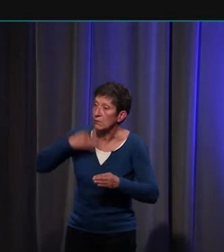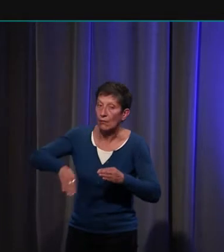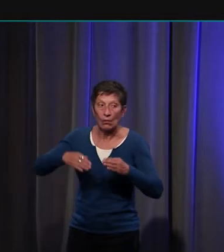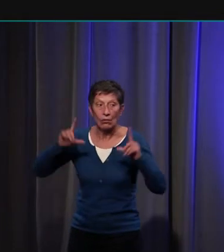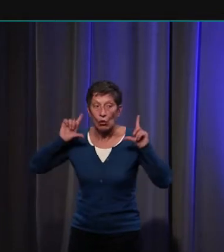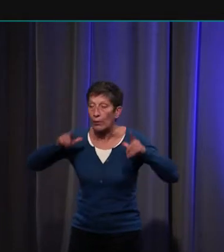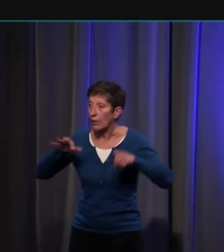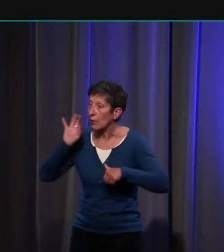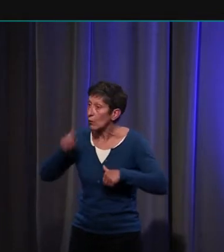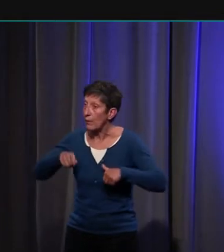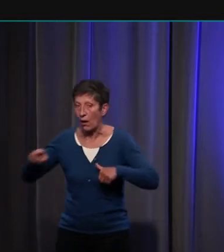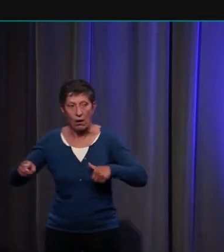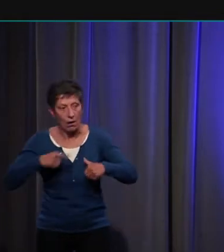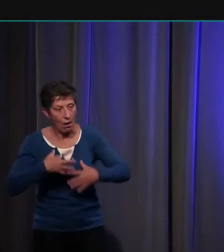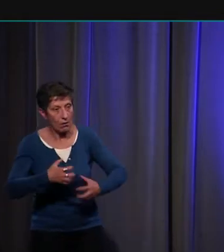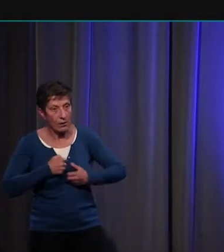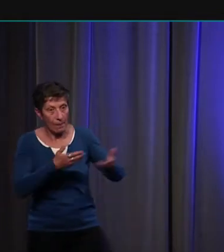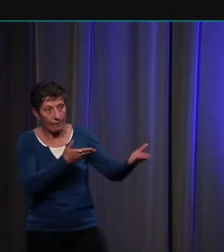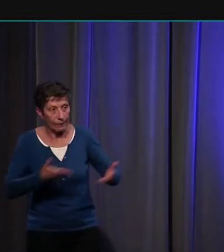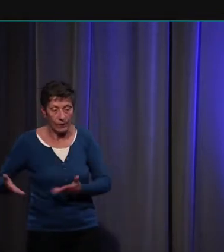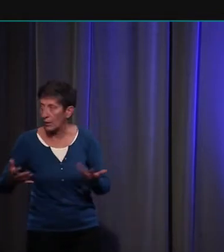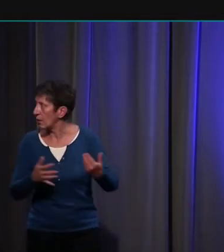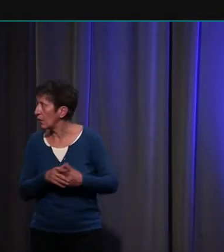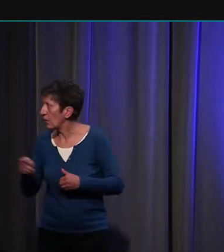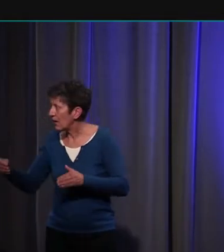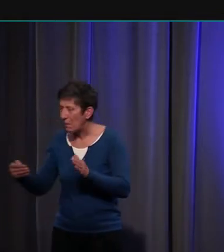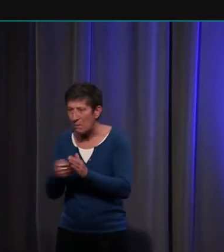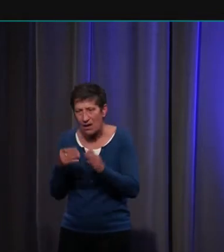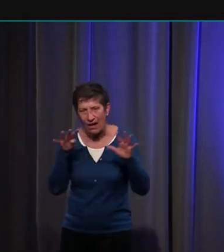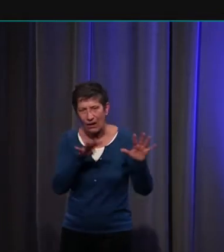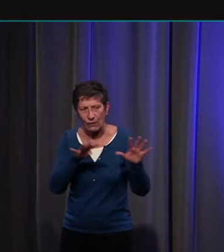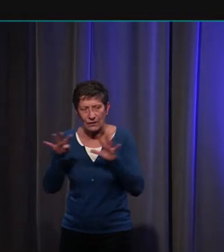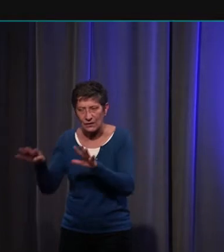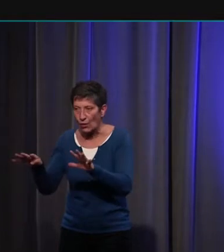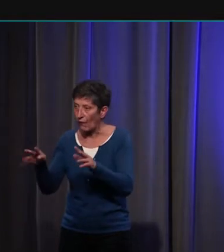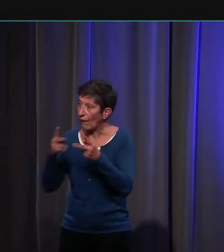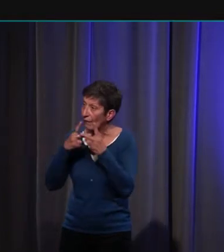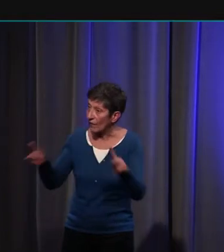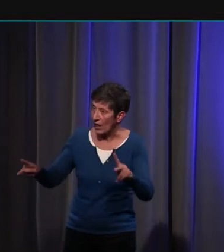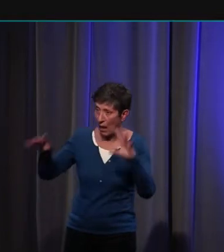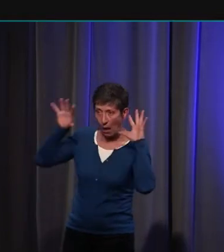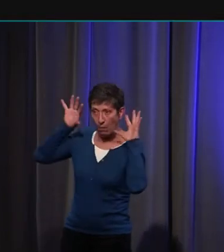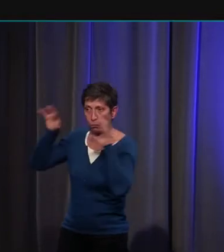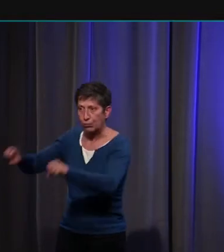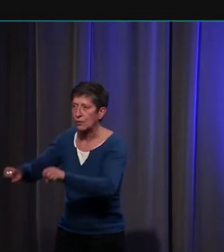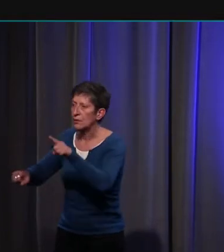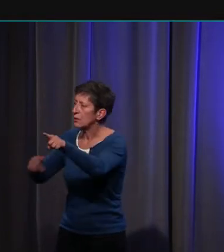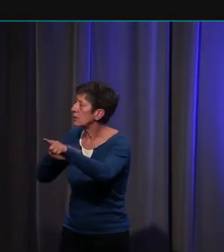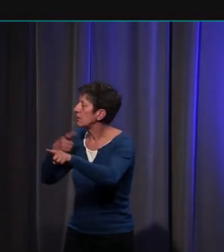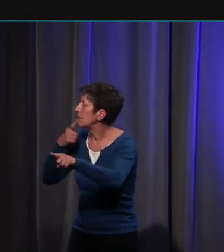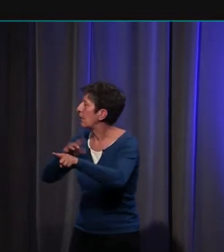a créé également une son attendait à 1099 la ville a été prise d'assaut maintenant je pars le